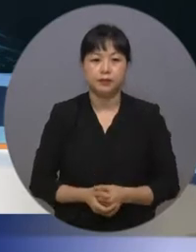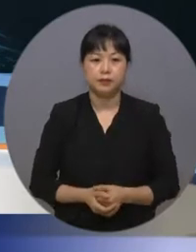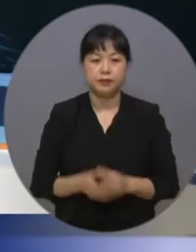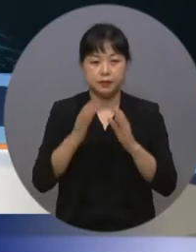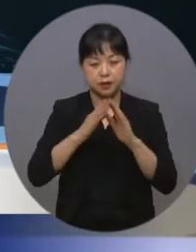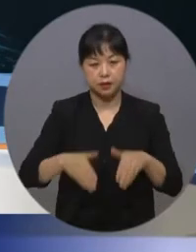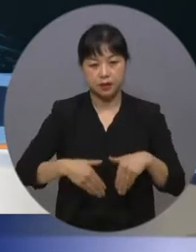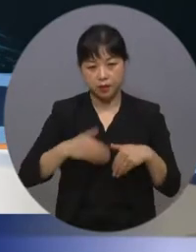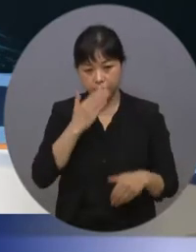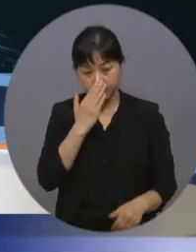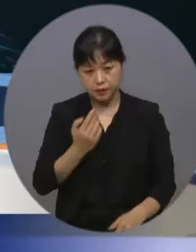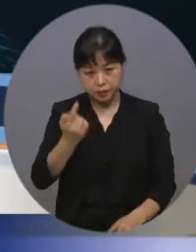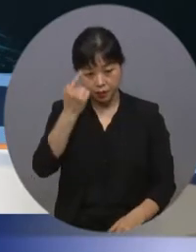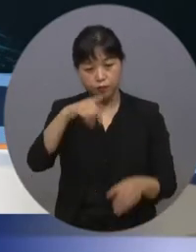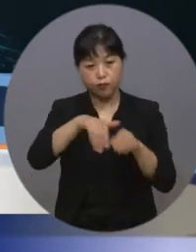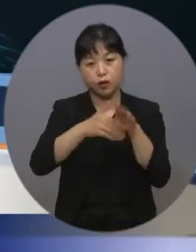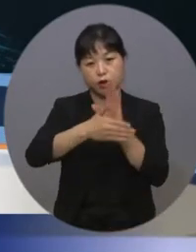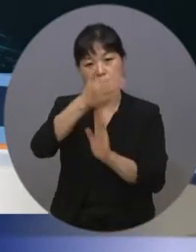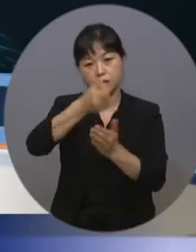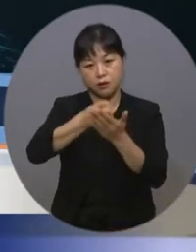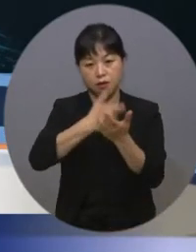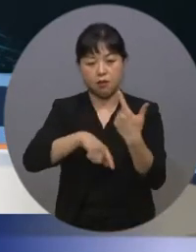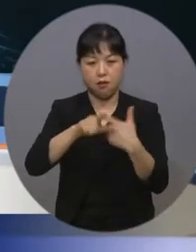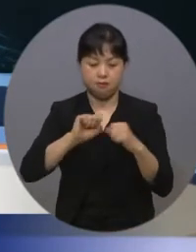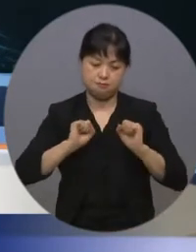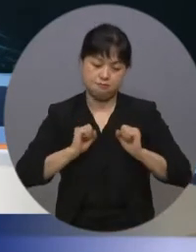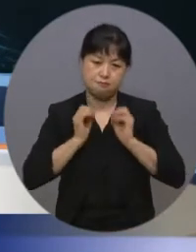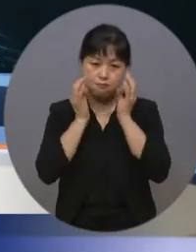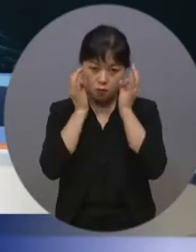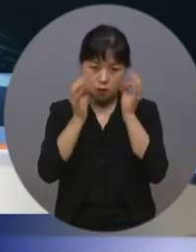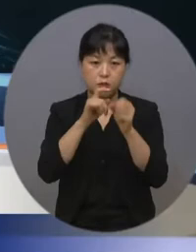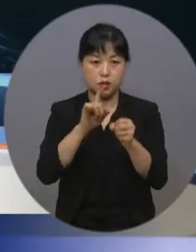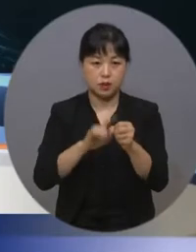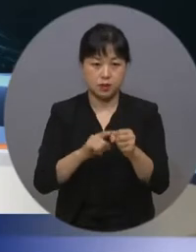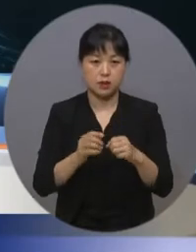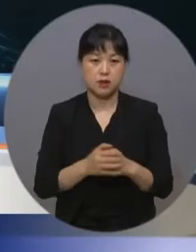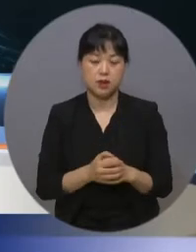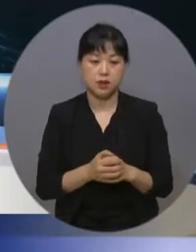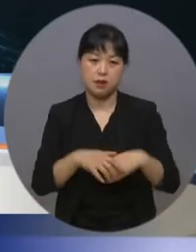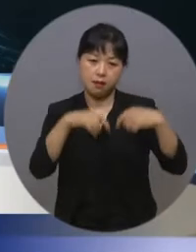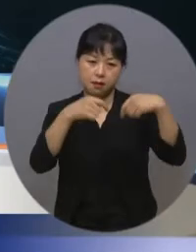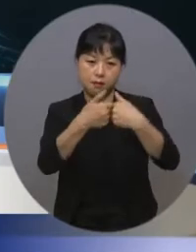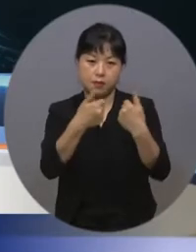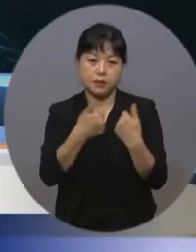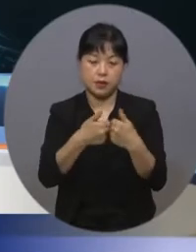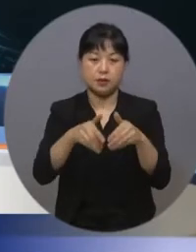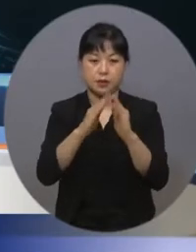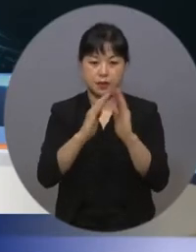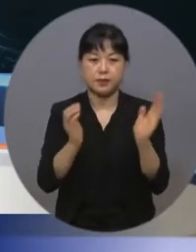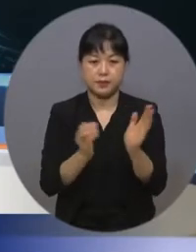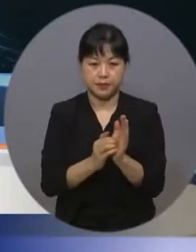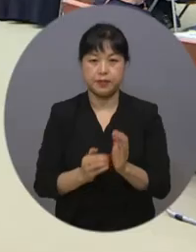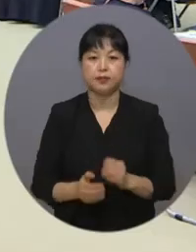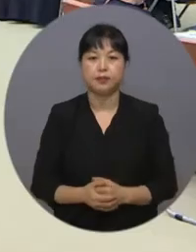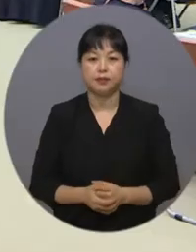전남 순천시가 문화도시 지정에 더욱 박차를 가하기 위해 행정협의체를 발족했습니다.